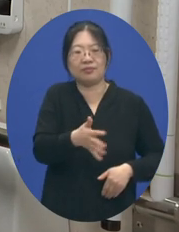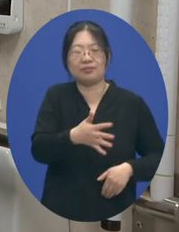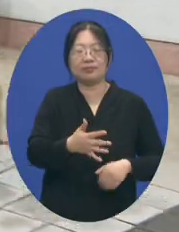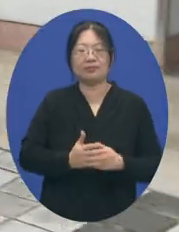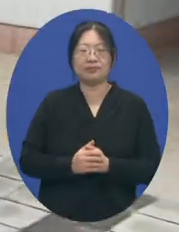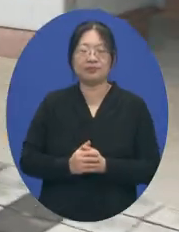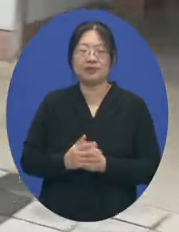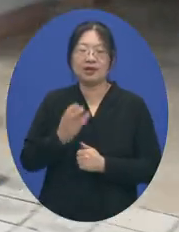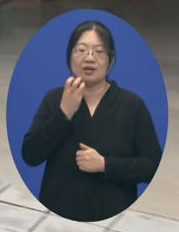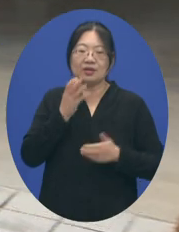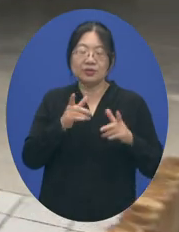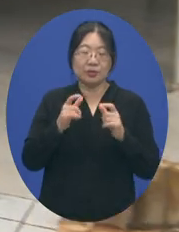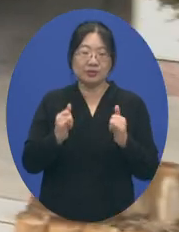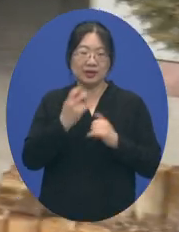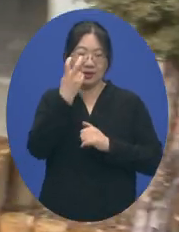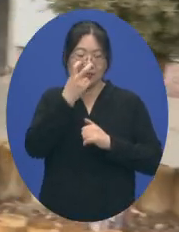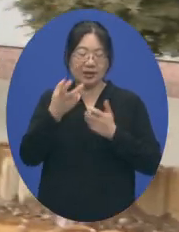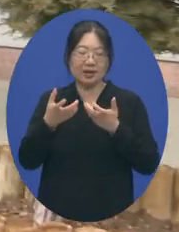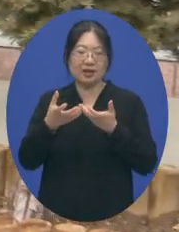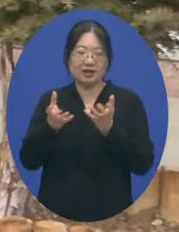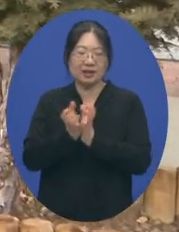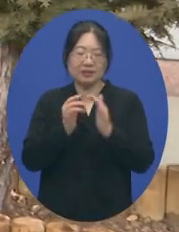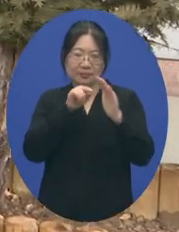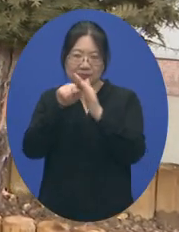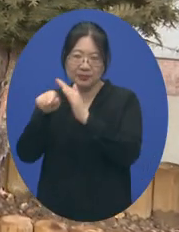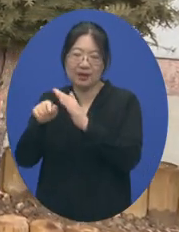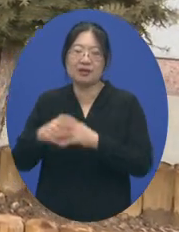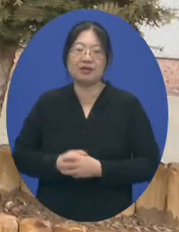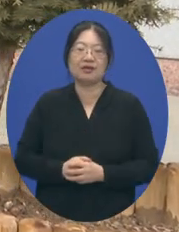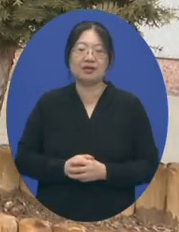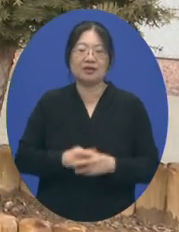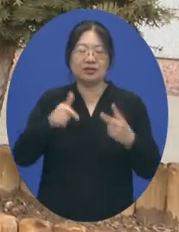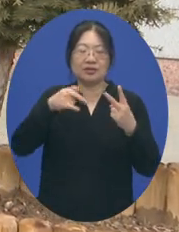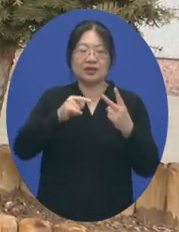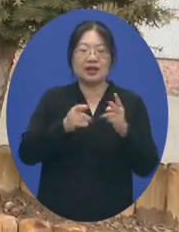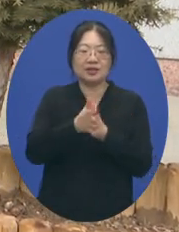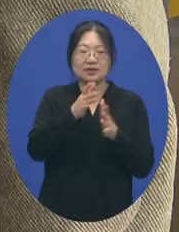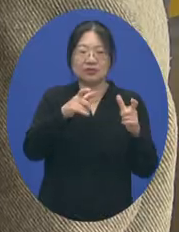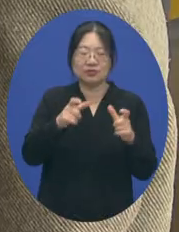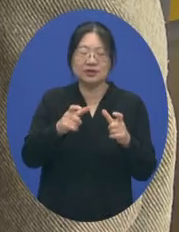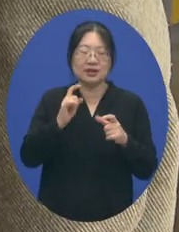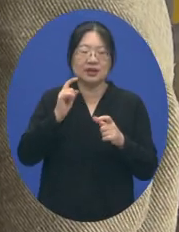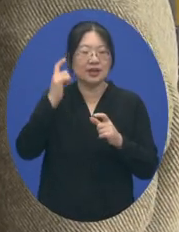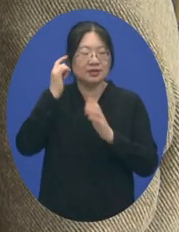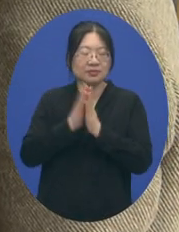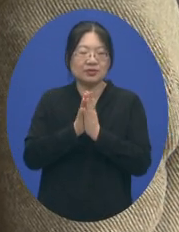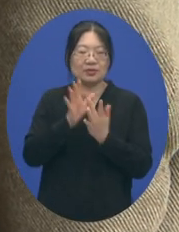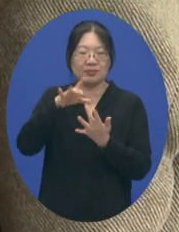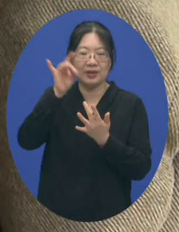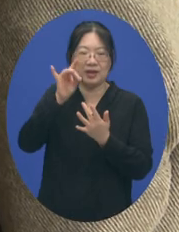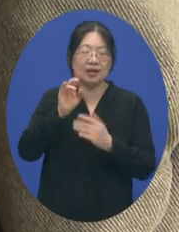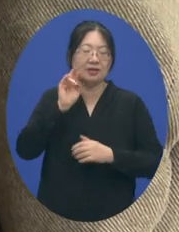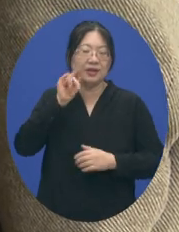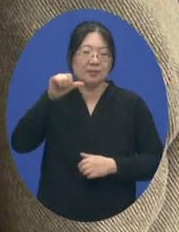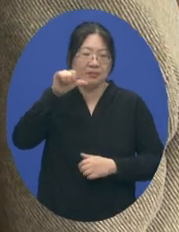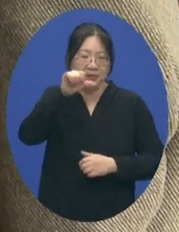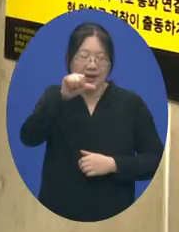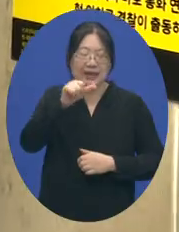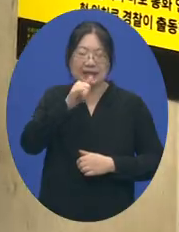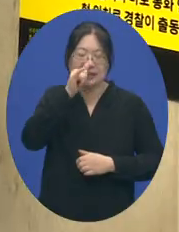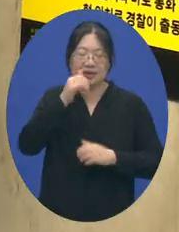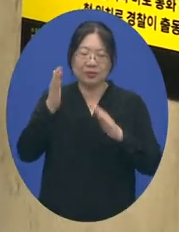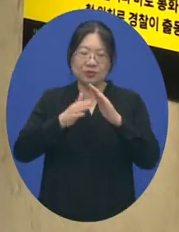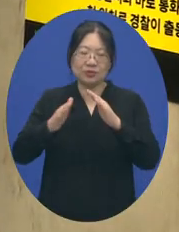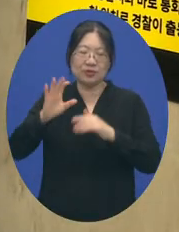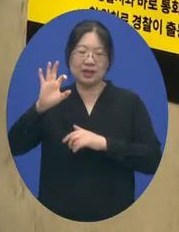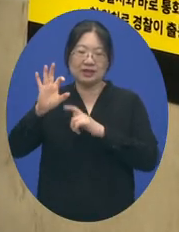않습니다 이에 경기도 도민 감사관이 조사에 나섰습니다 두 개 시군을 임의로 선정해 비상벨이 설치된 공중 화장실